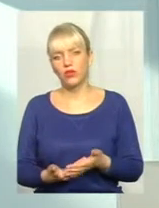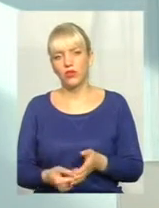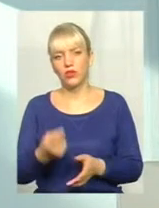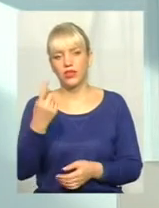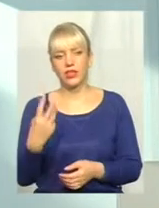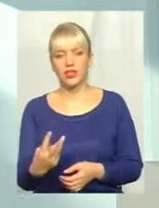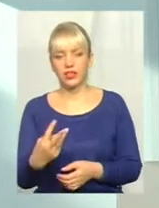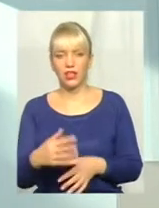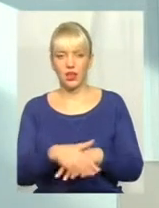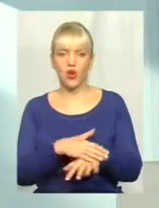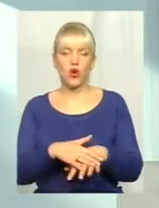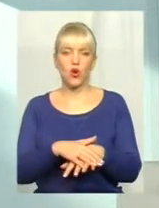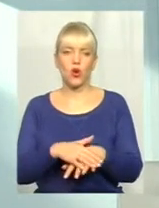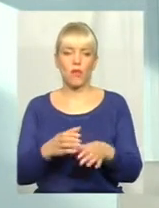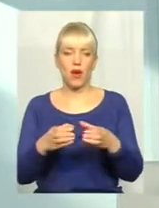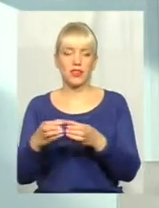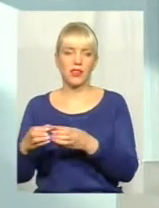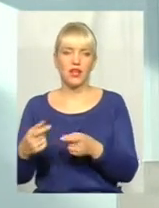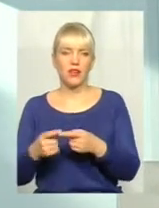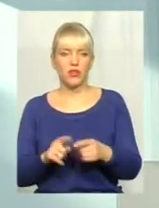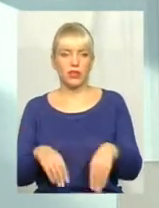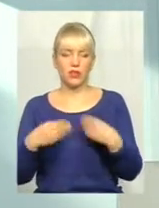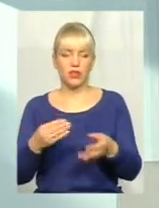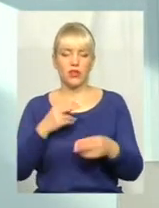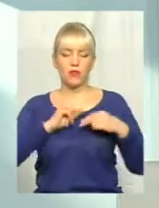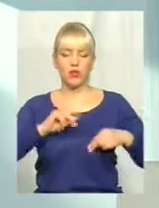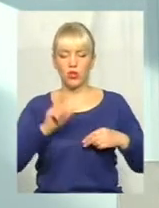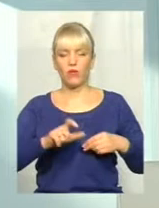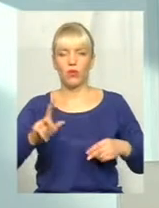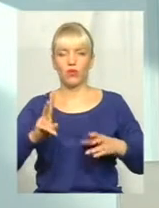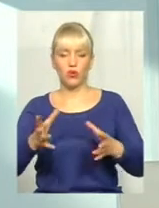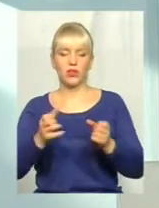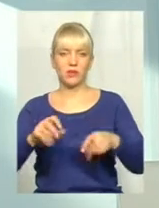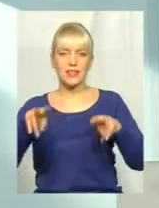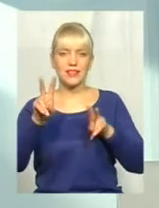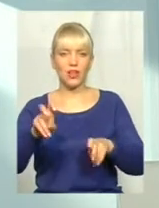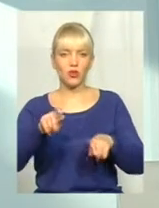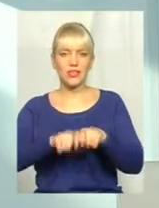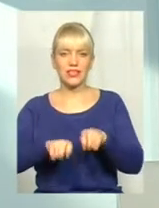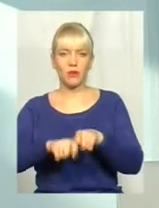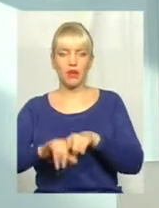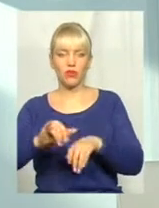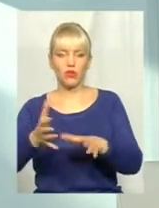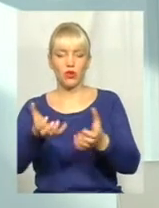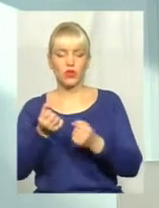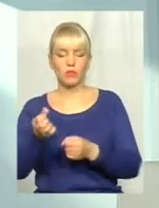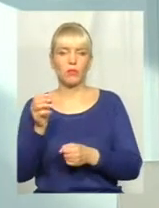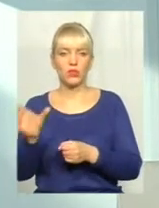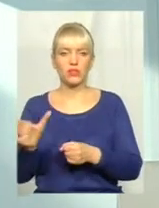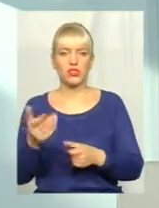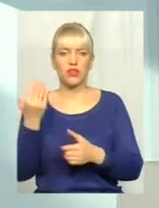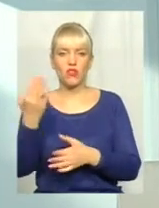третина громад вже подали своїх посадових осіб, які отримали статус інспектора. Вони чекають і отримали посвідчення, вони чекають